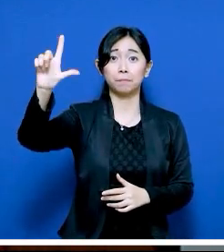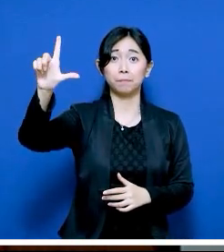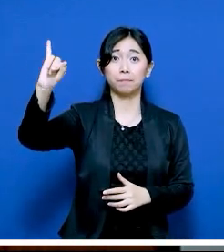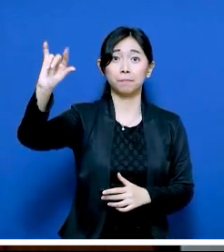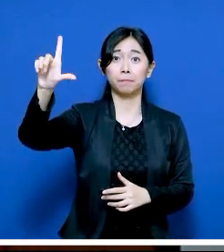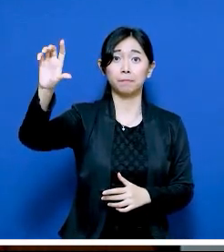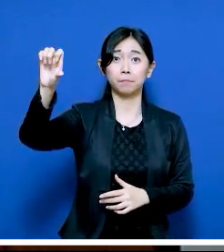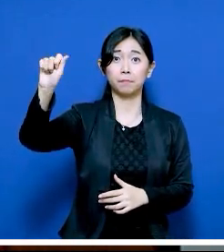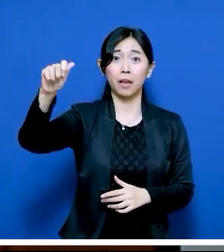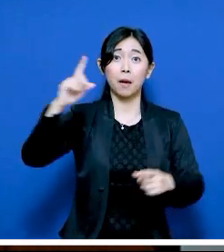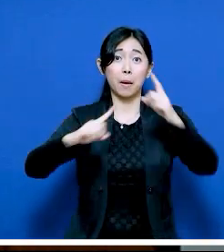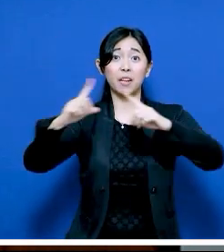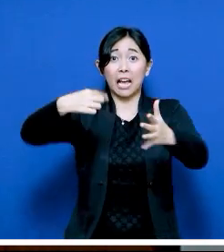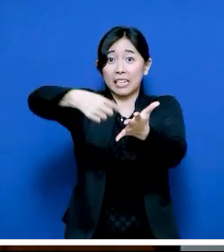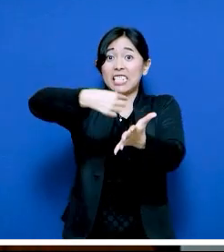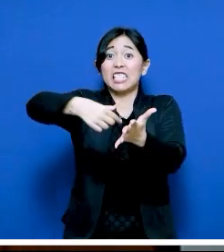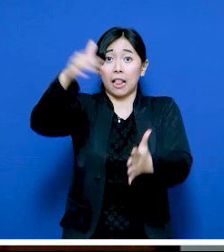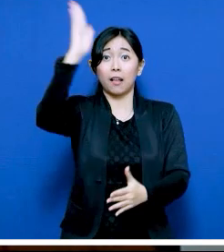Allah. Katanya,